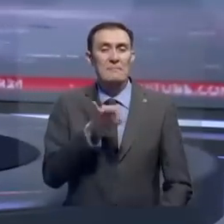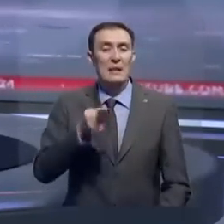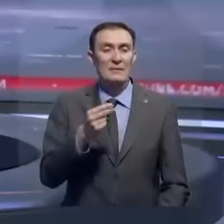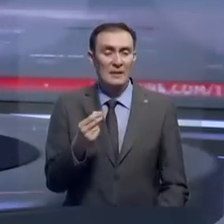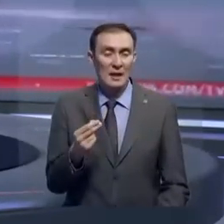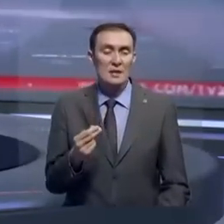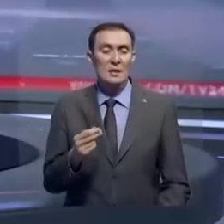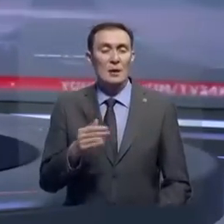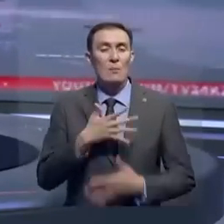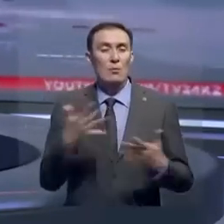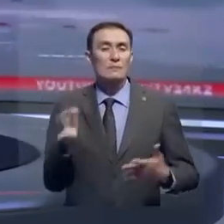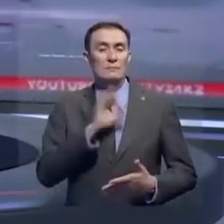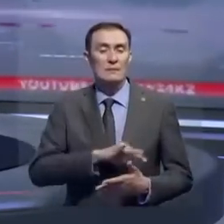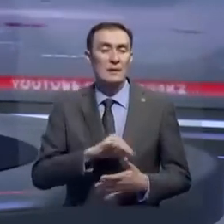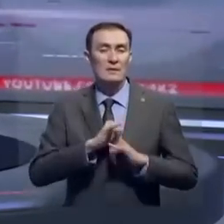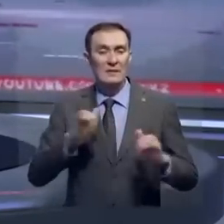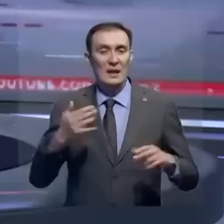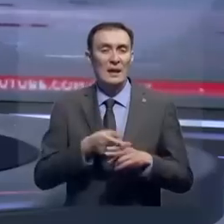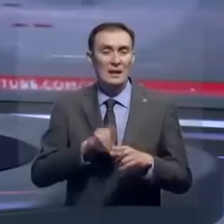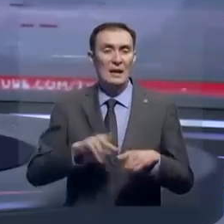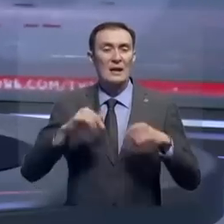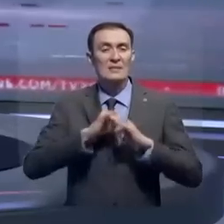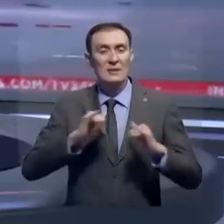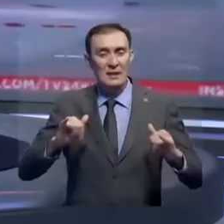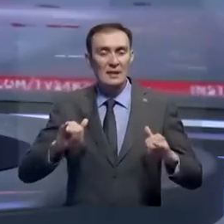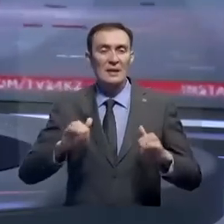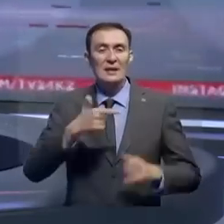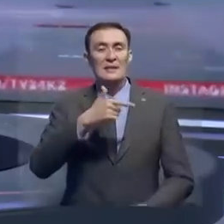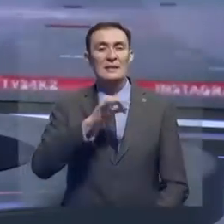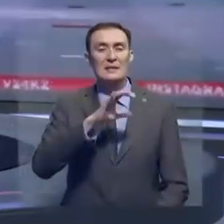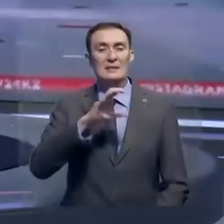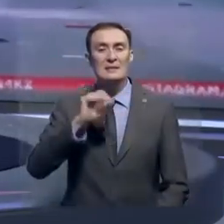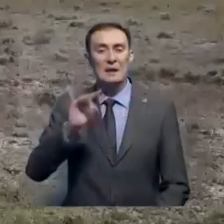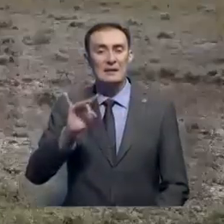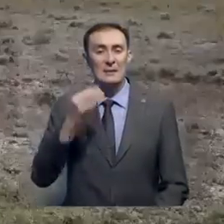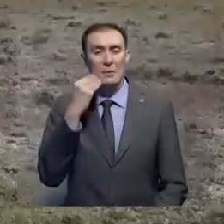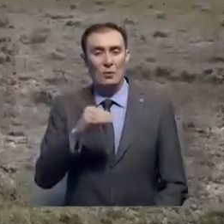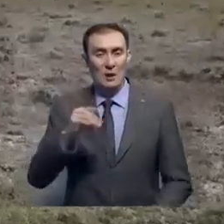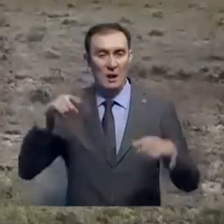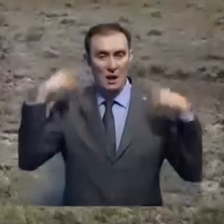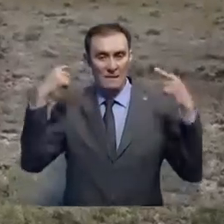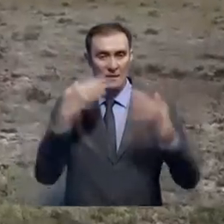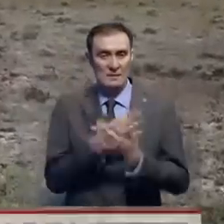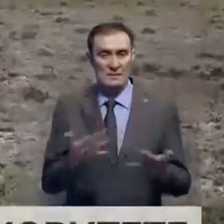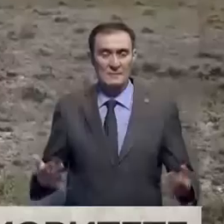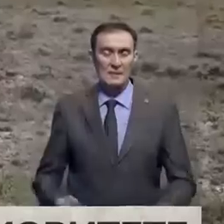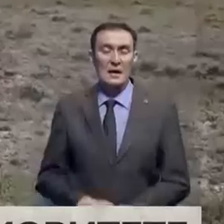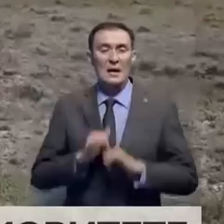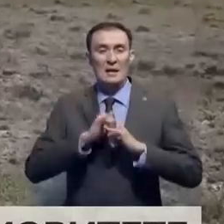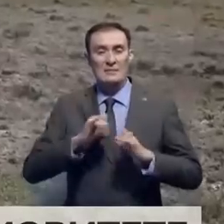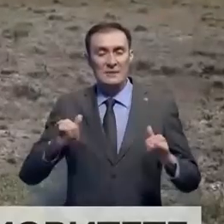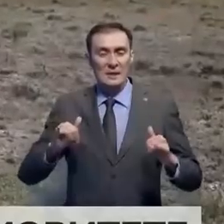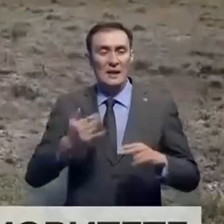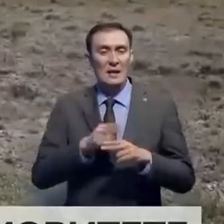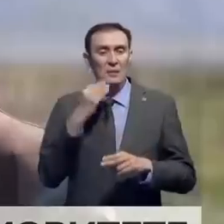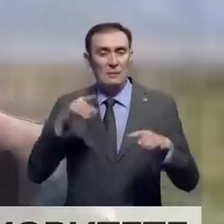одним из популярных направлений среди фермеров стало разведение гиссарских овец разведением